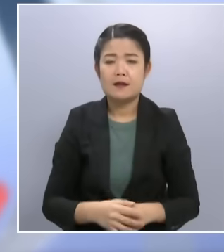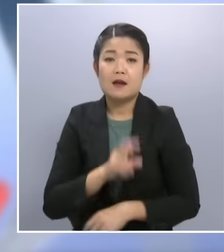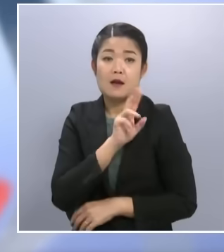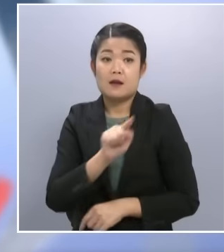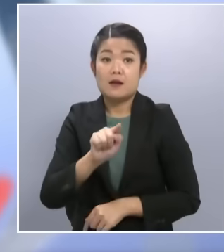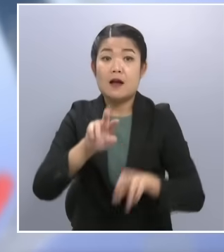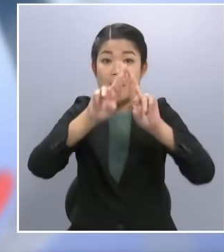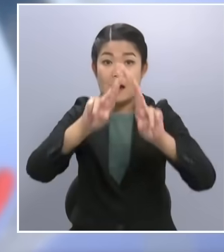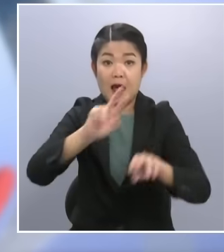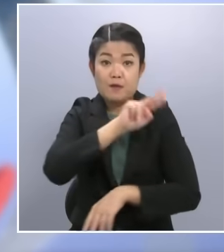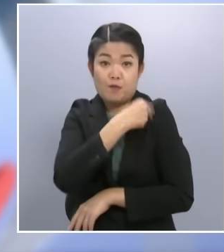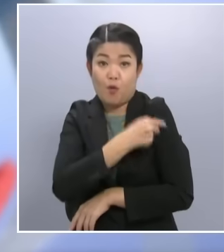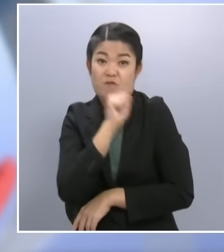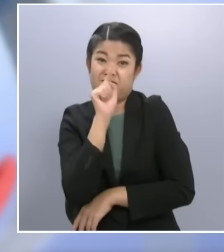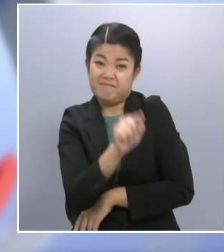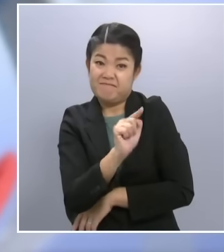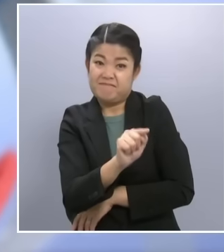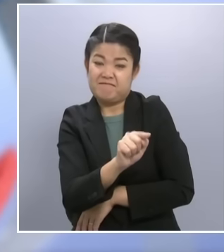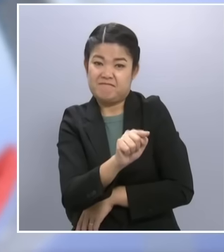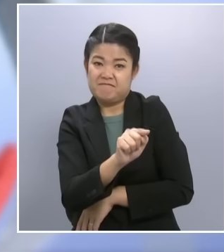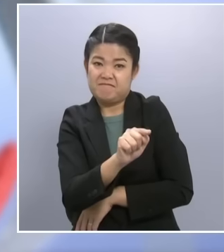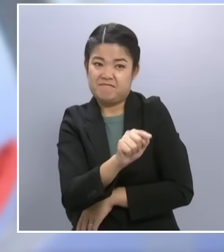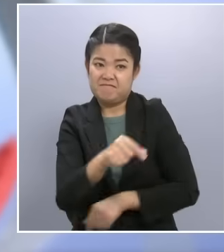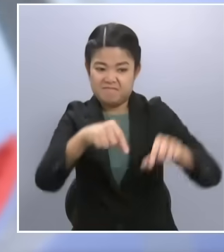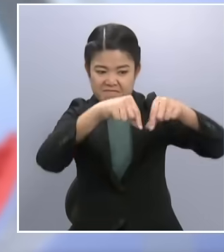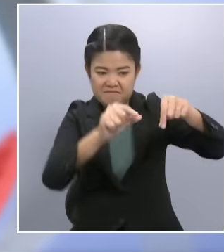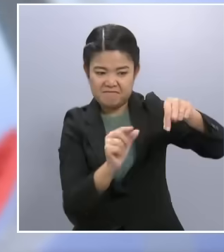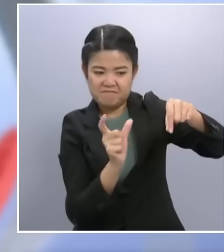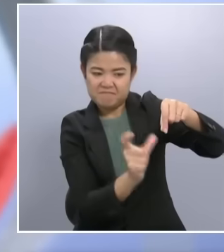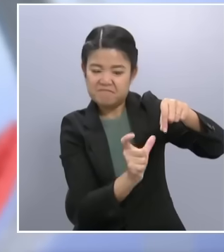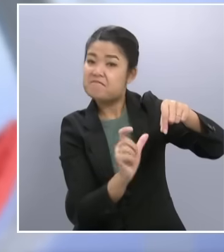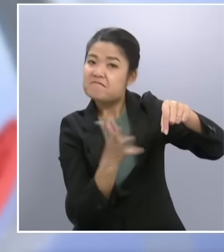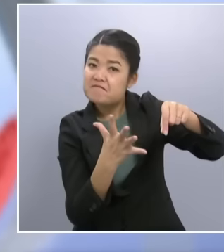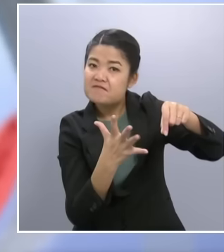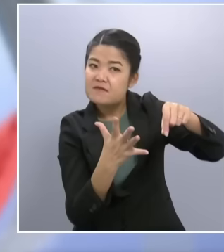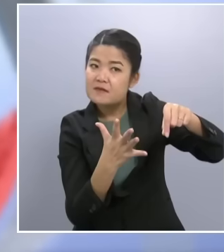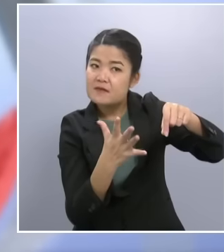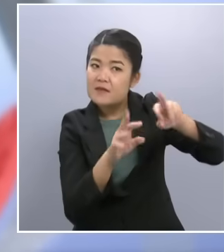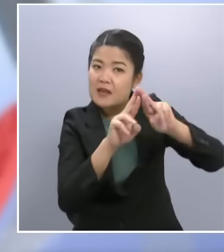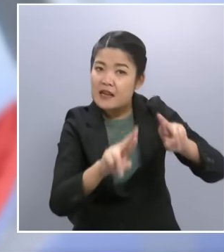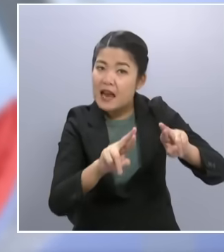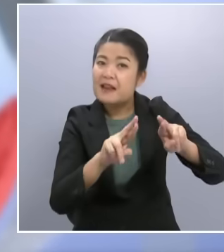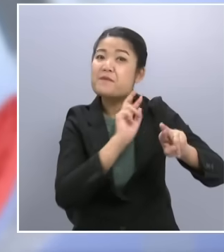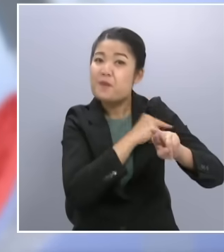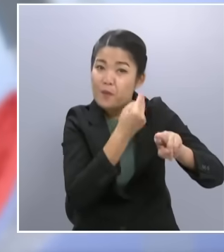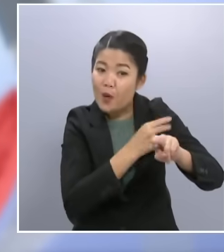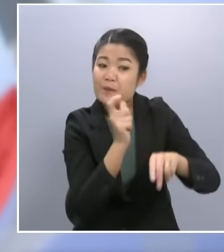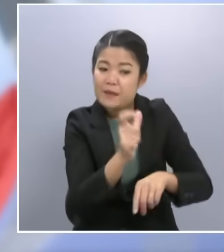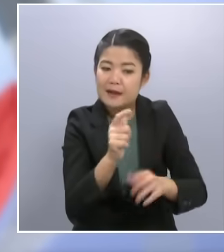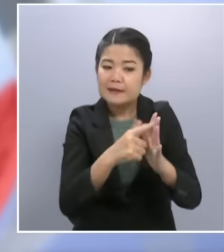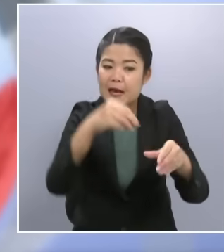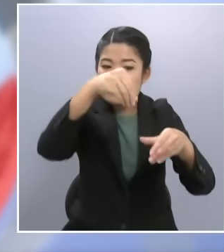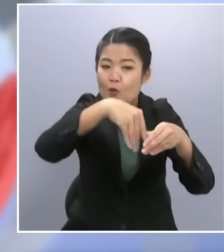คลินิกแห่งนี้ที่ไปเนี่ยไม่ได้มีการเขียนนะฮะเป็นซองชื่อร้านแล้วก็มียาอยู่ข้าง